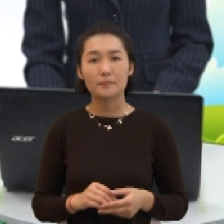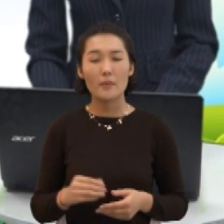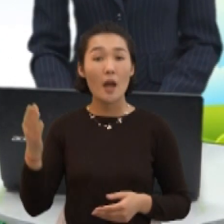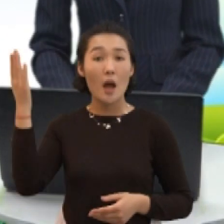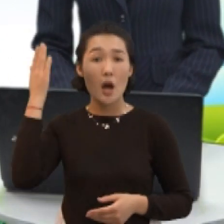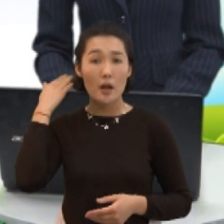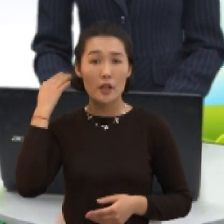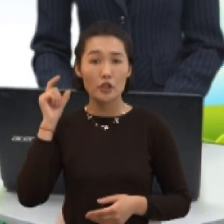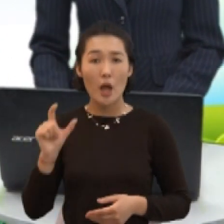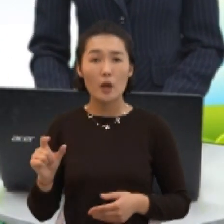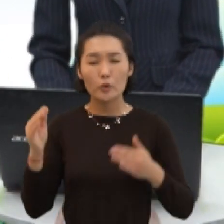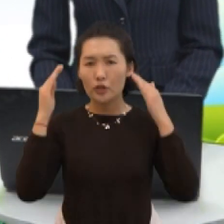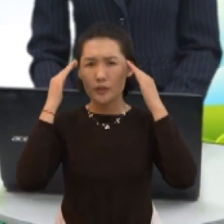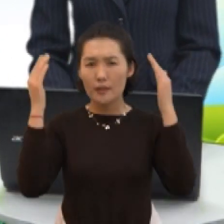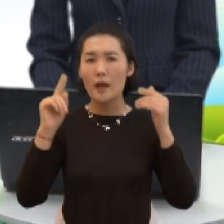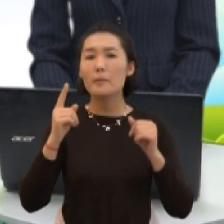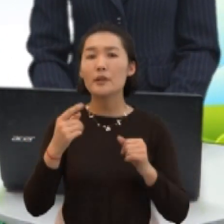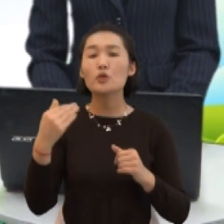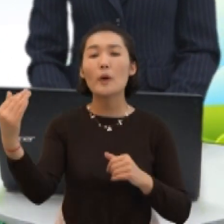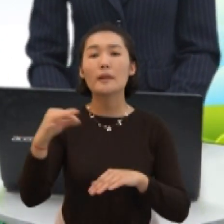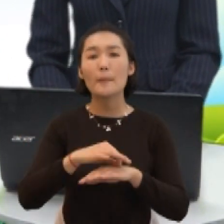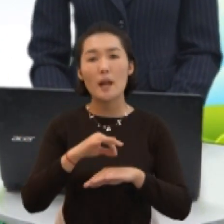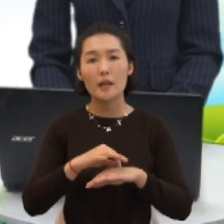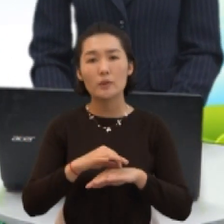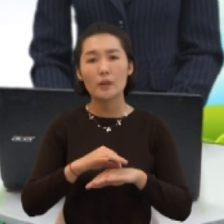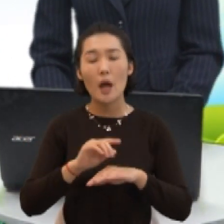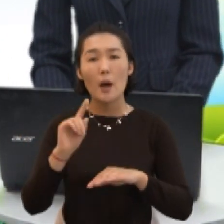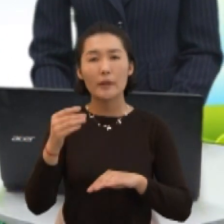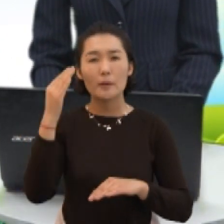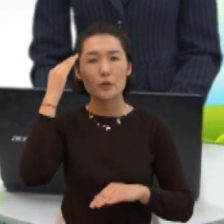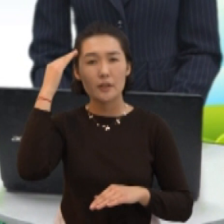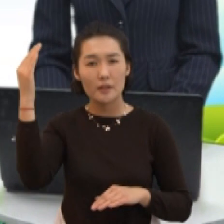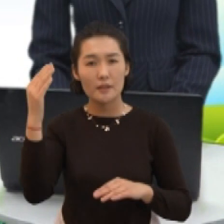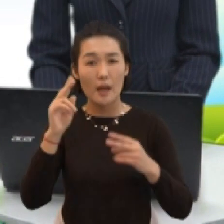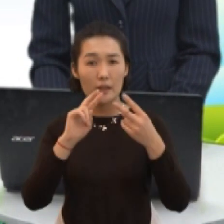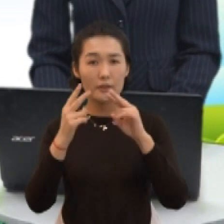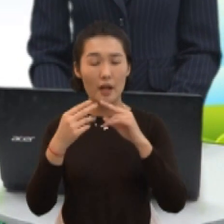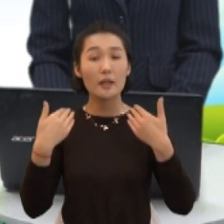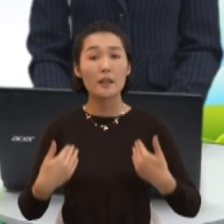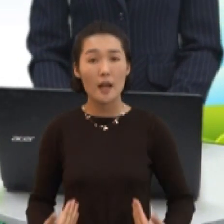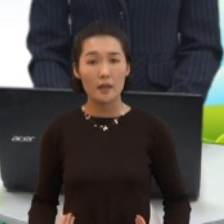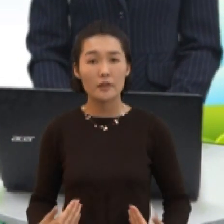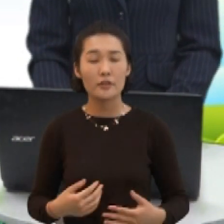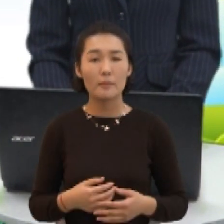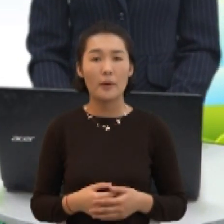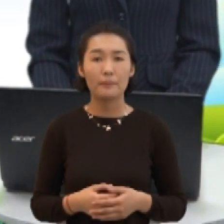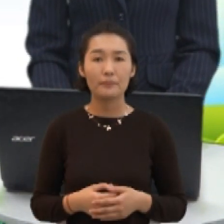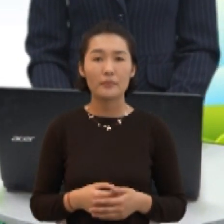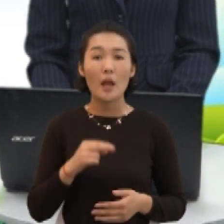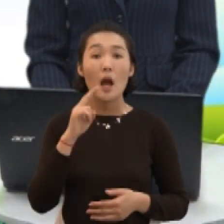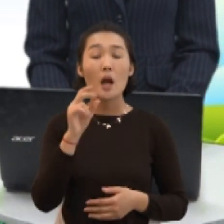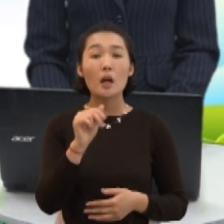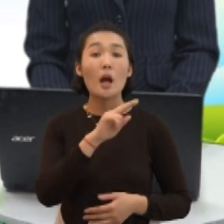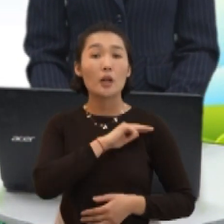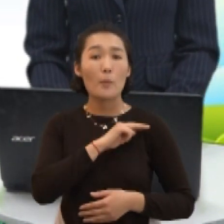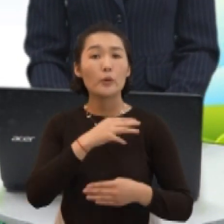Раньше люди не знали, почему они болеют, потому что не знали, как устроен организм, как